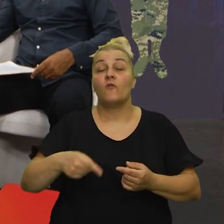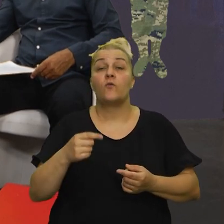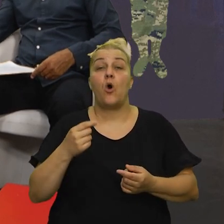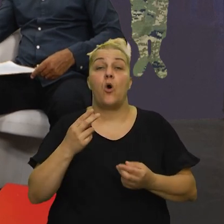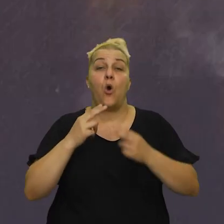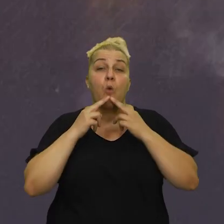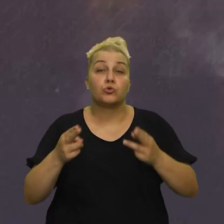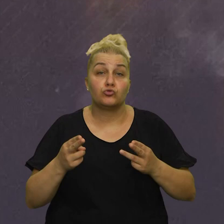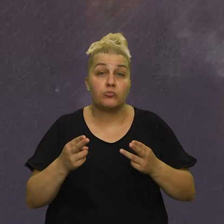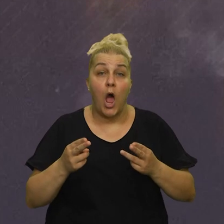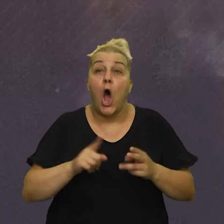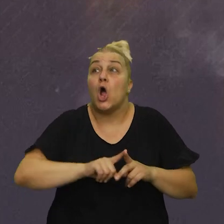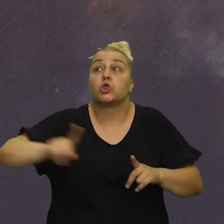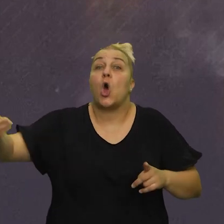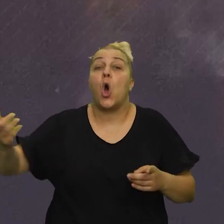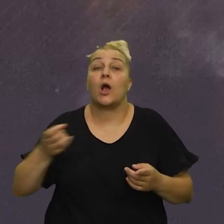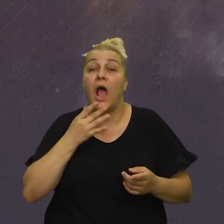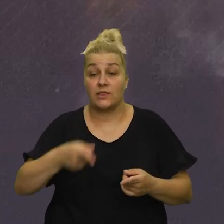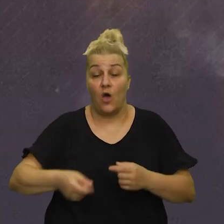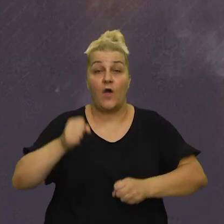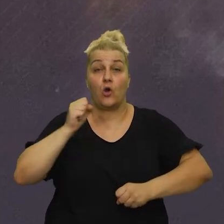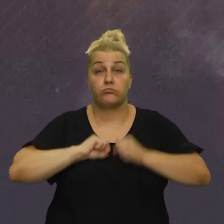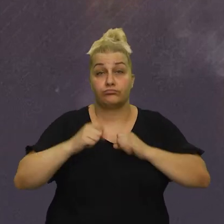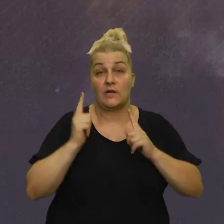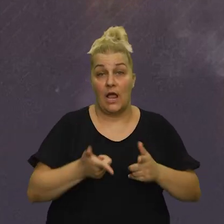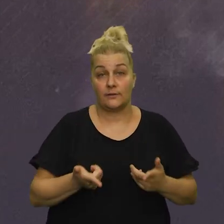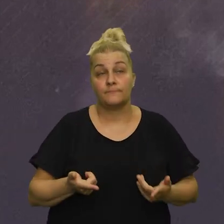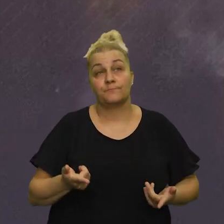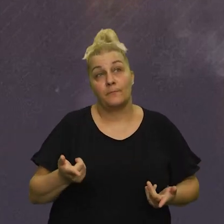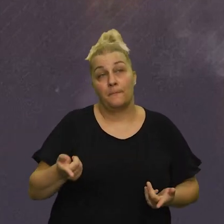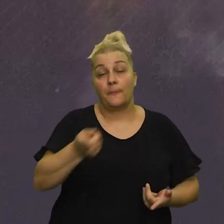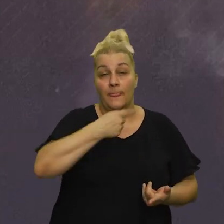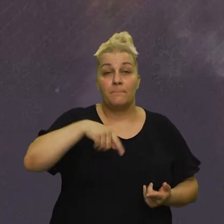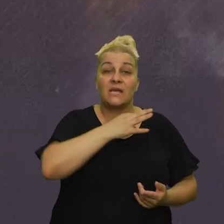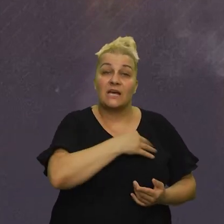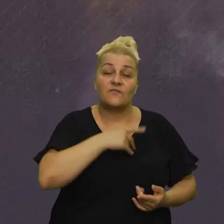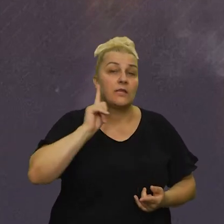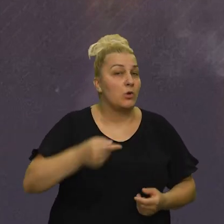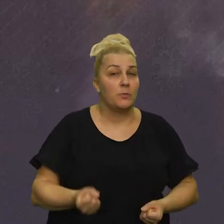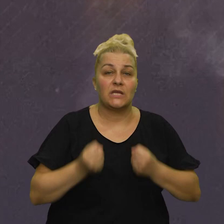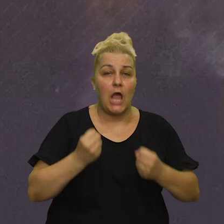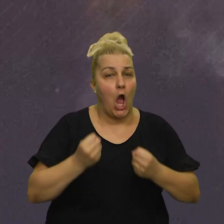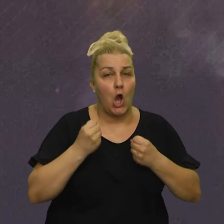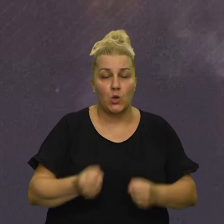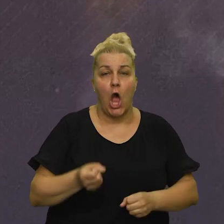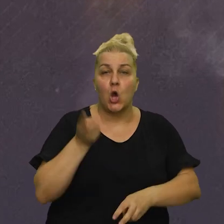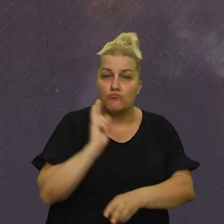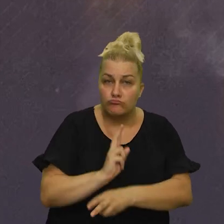Ja mislim da mi trebamo kao Hrvati biti jako, jako oprezni i da se